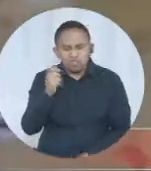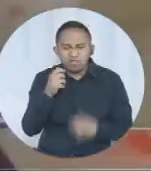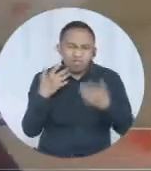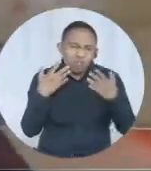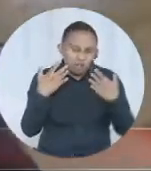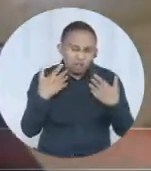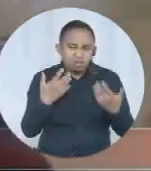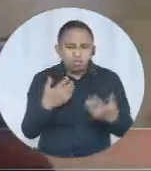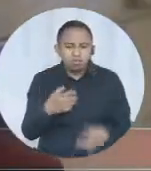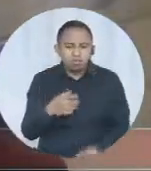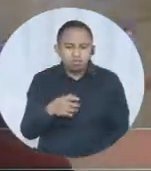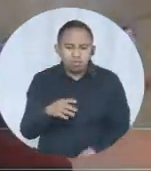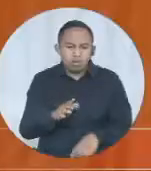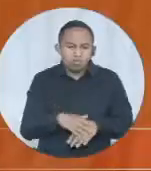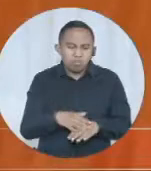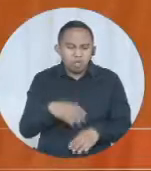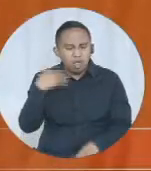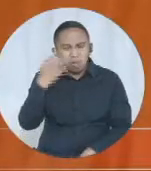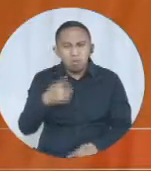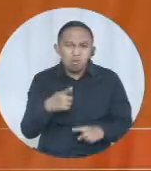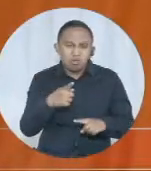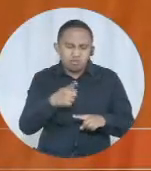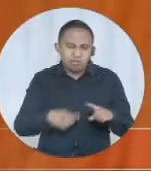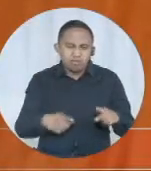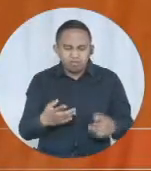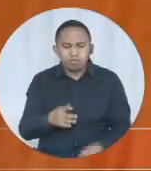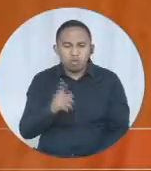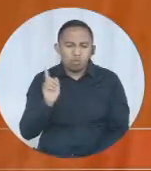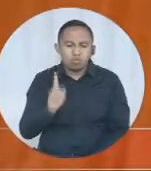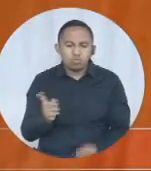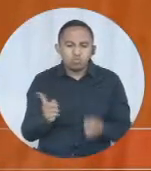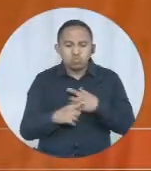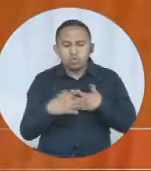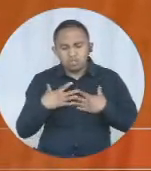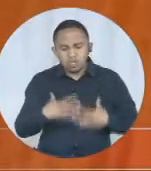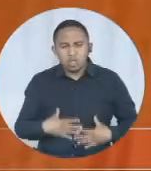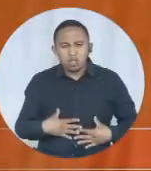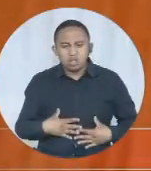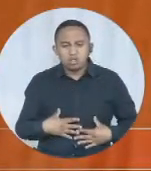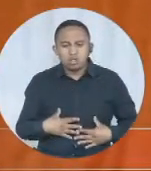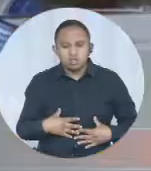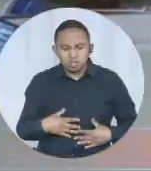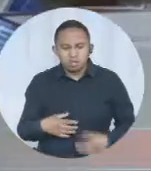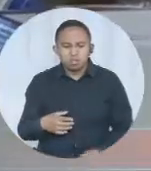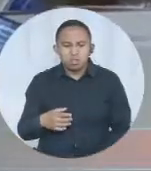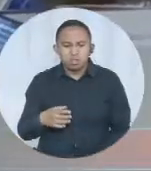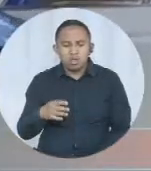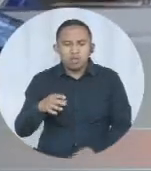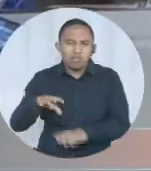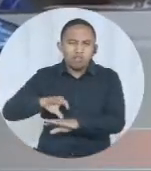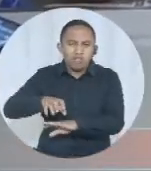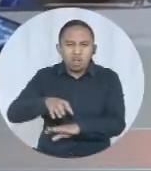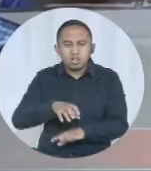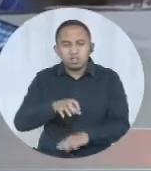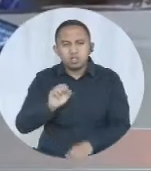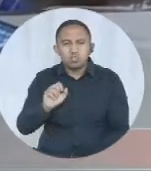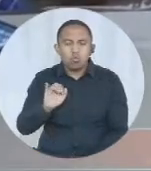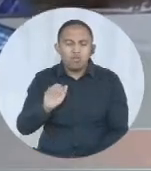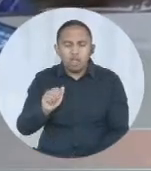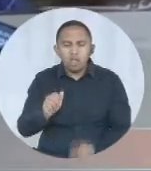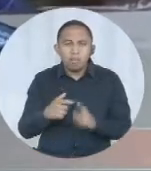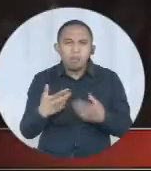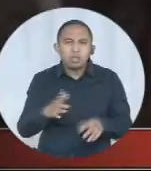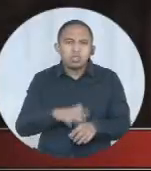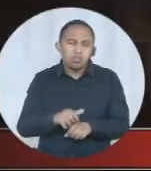ary ny forazaza faobe. Nahitana solotena avokoa ny atrika nyity fivoriana ity ireo mpikatroka avy any amin'ny faritra Sofia, Betsiboka